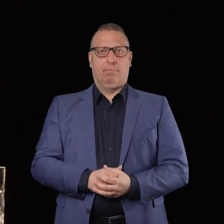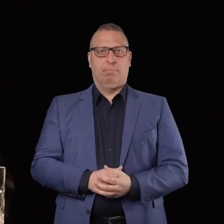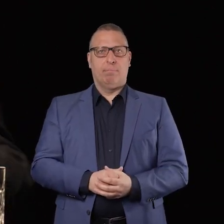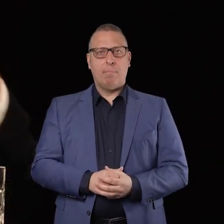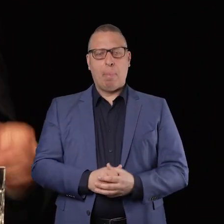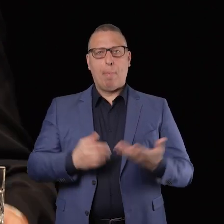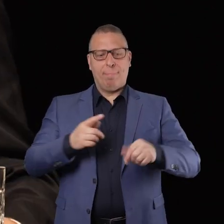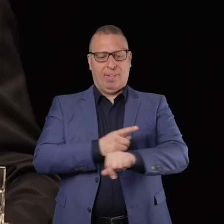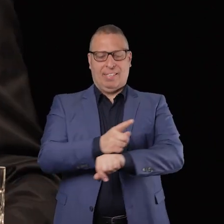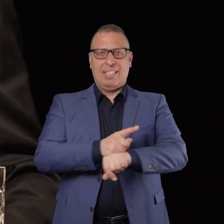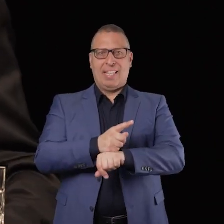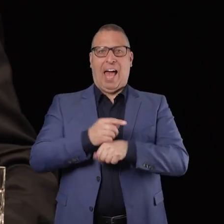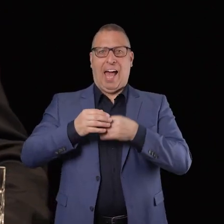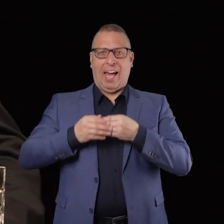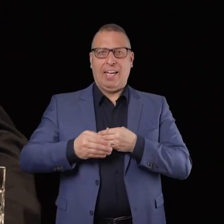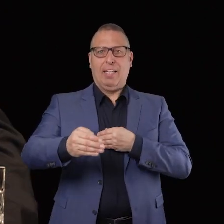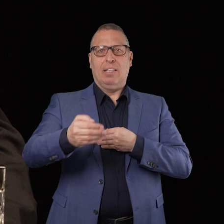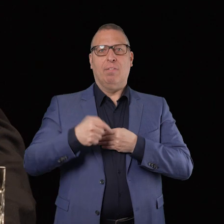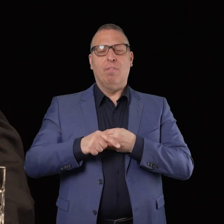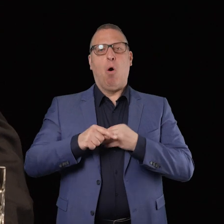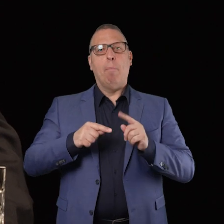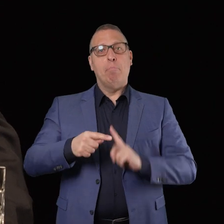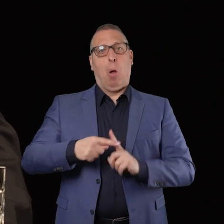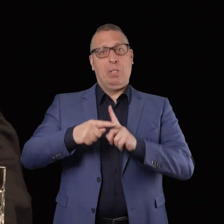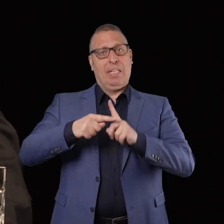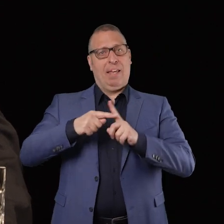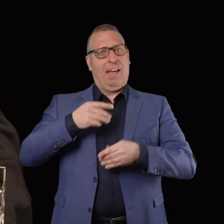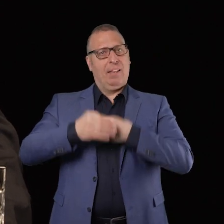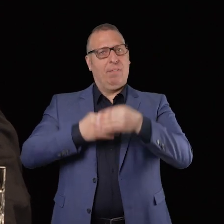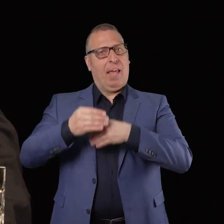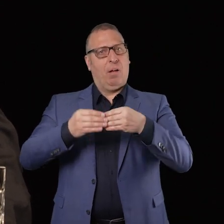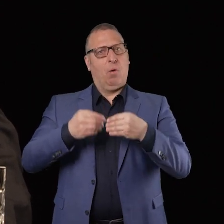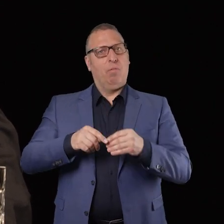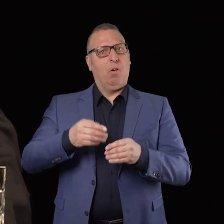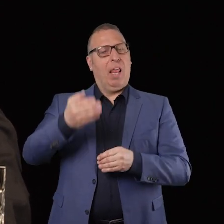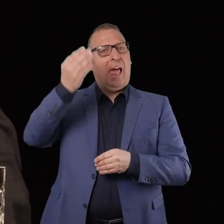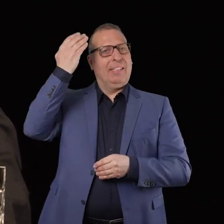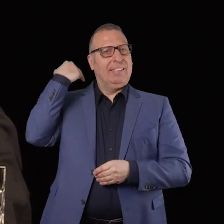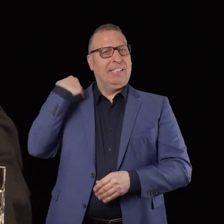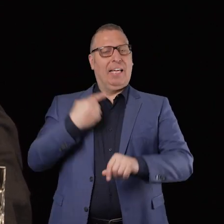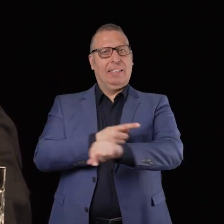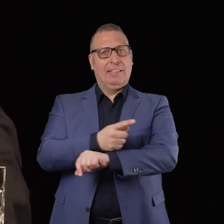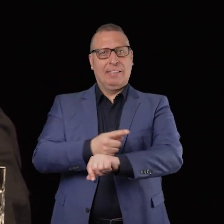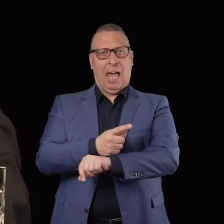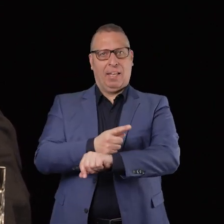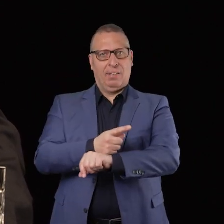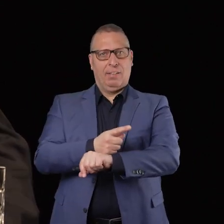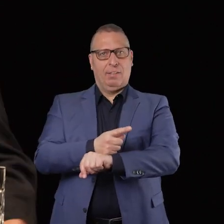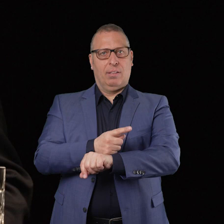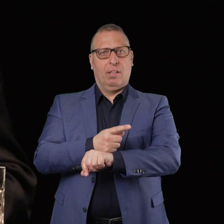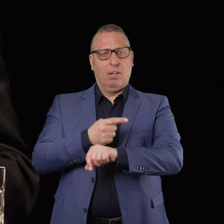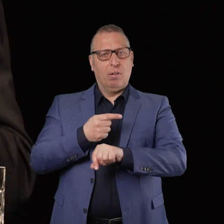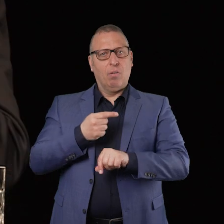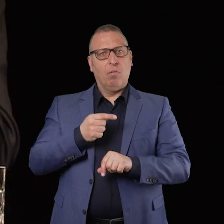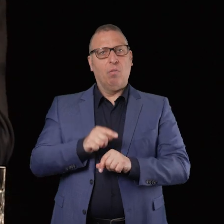Nach einer Periode mit global positiven Entwicklungen in den letzten Dekaden waren